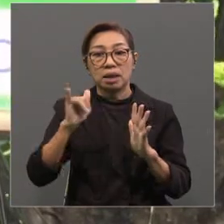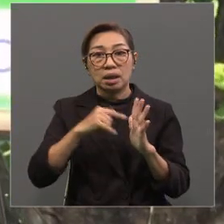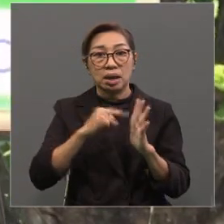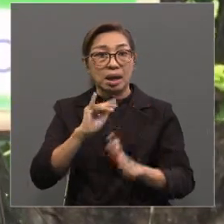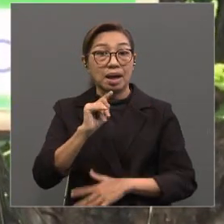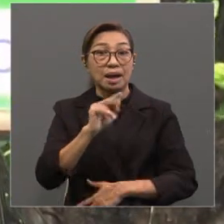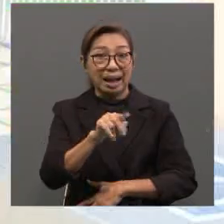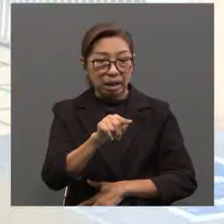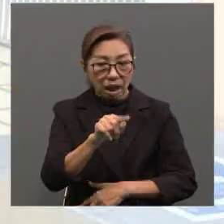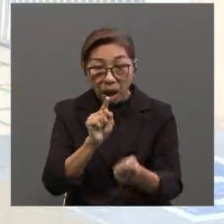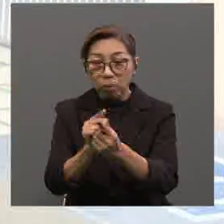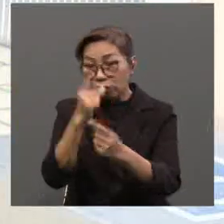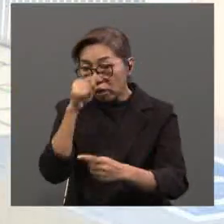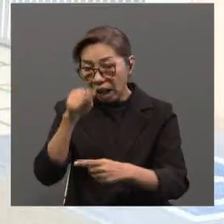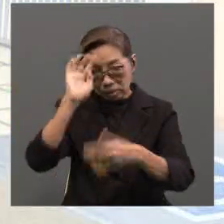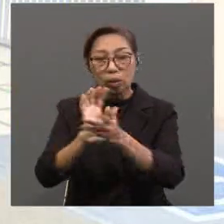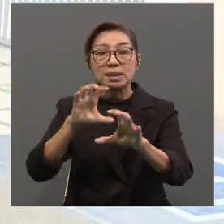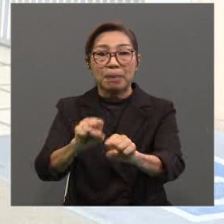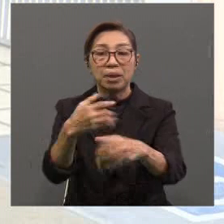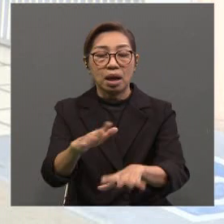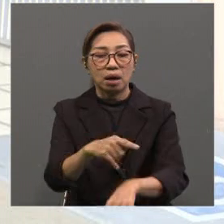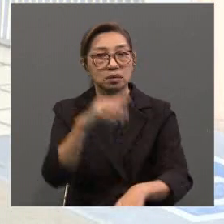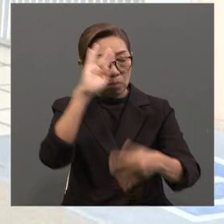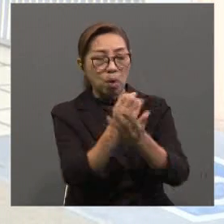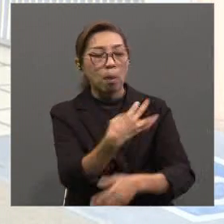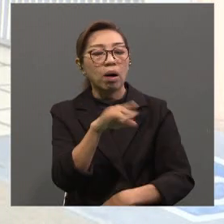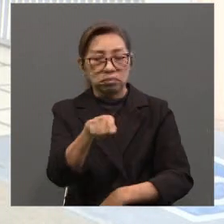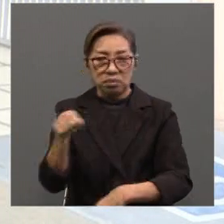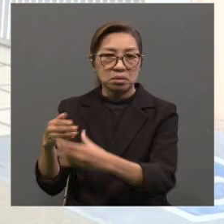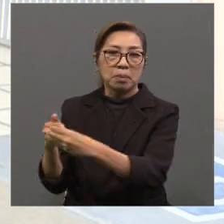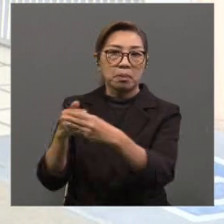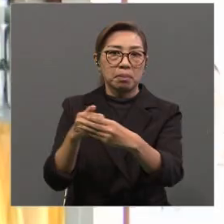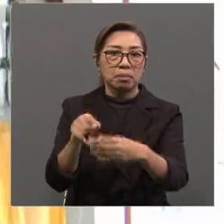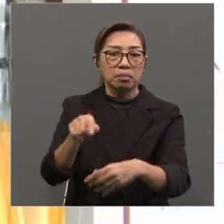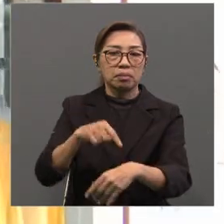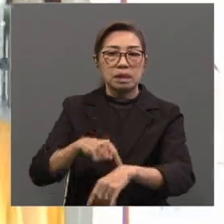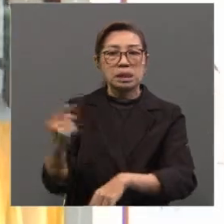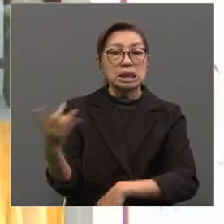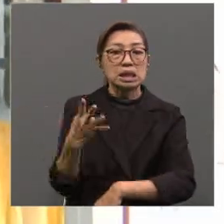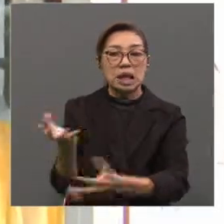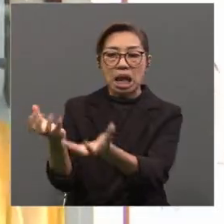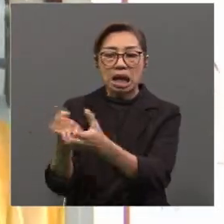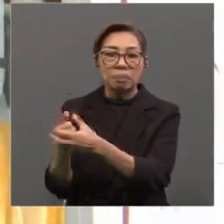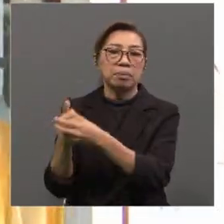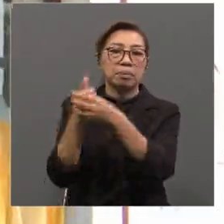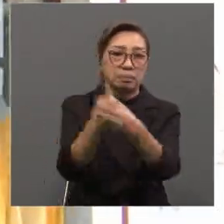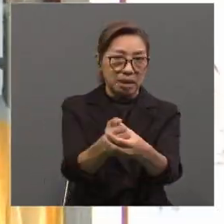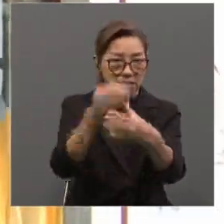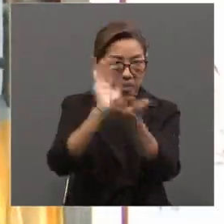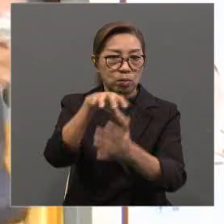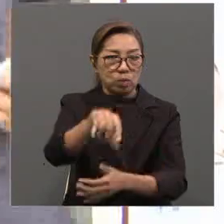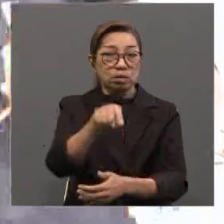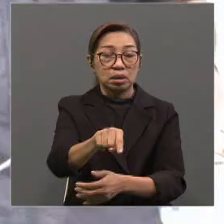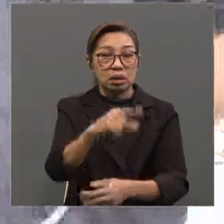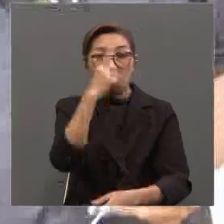แล้วตำรวจให้ข้อมูลค่ะว่าเพิ่งนำตัวผู้ต้องหามาที่สน.เมื่อช่วงประมาณ4:00ที่ผ่านมาค่ะโดยผู้ต้องหาก็